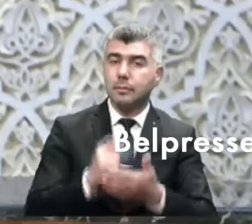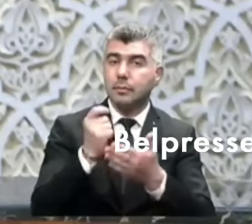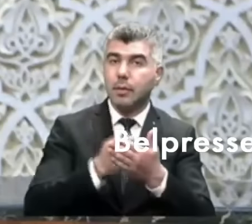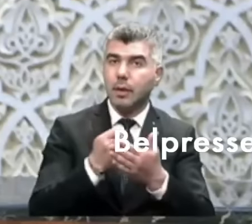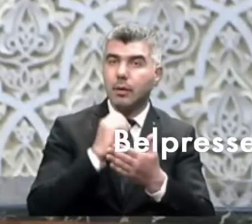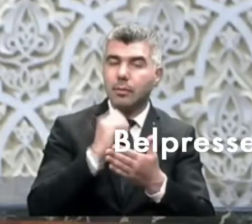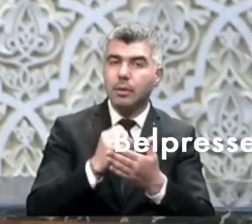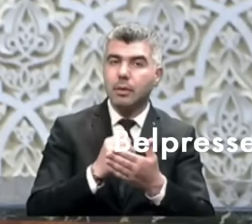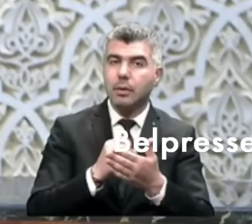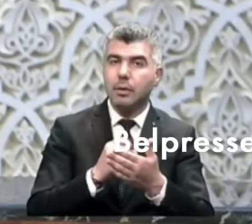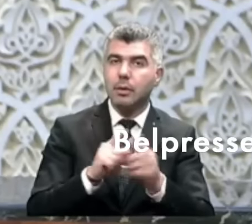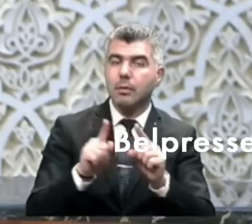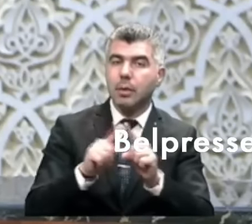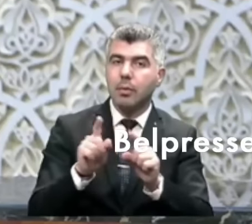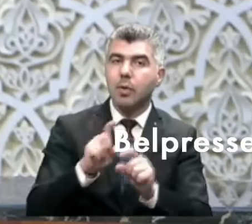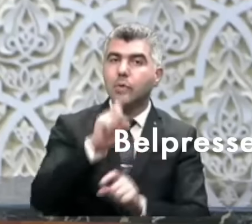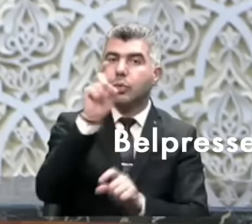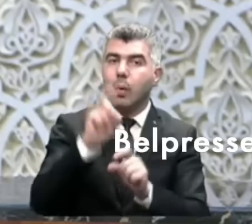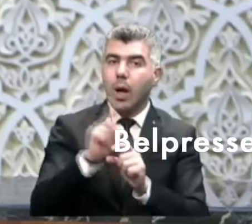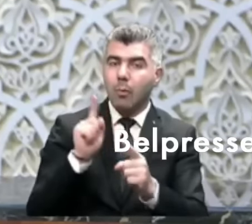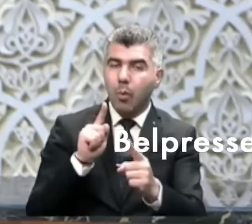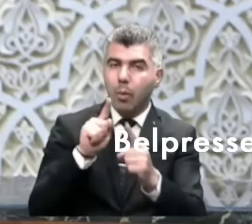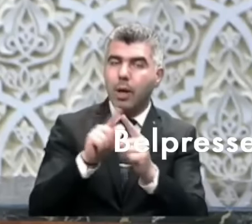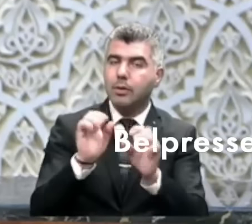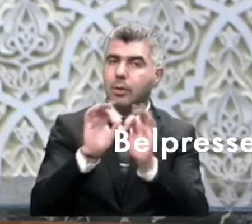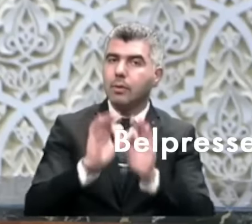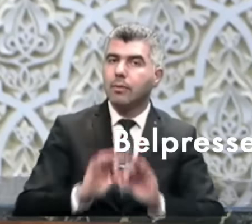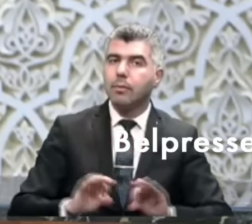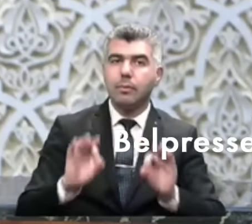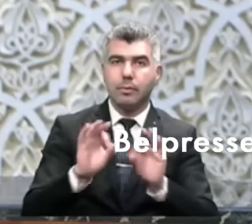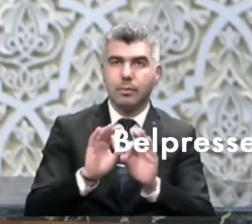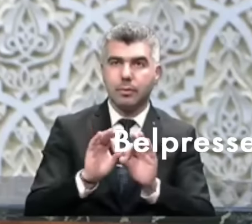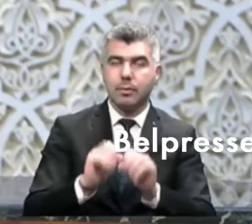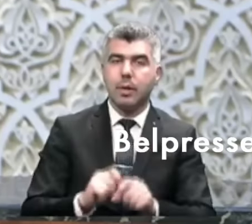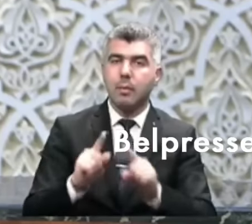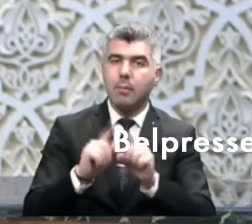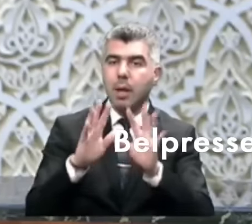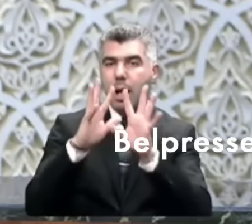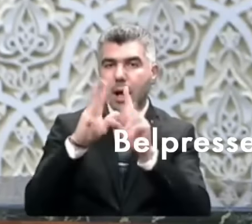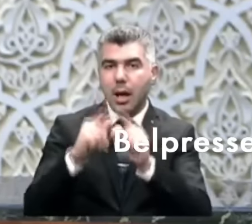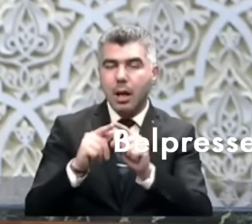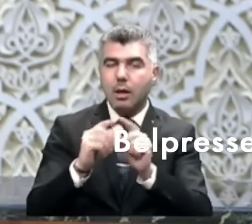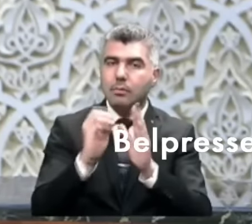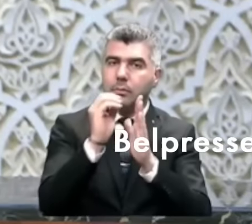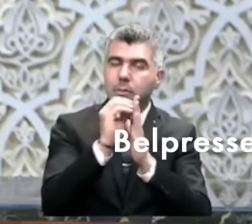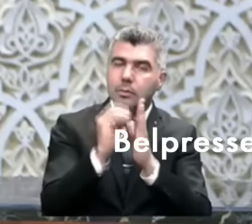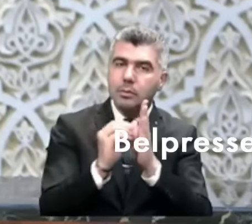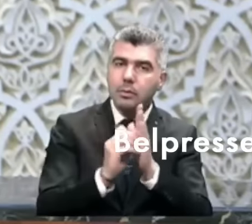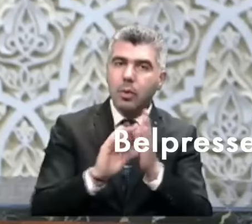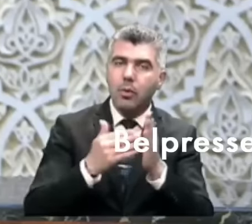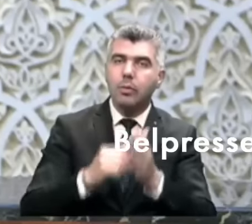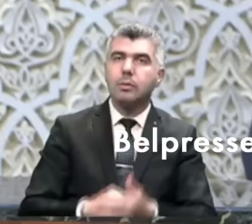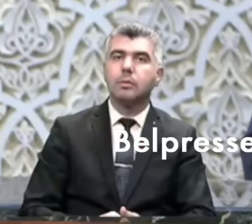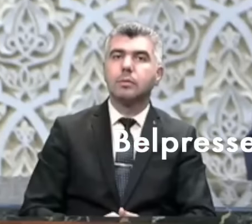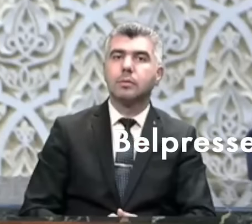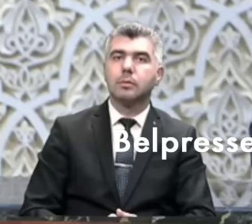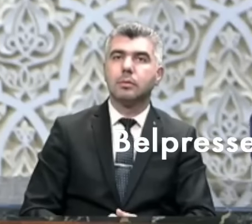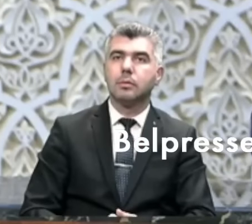لا تريد بشكل سؤال مباشر وتحمل بين نايا ارقام ومعطيات